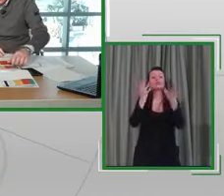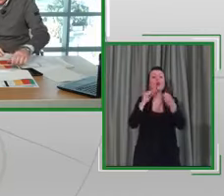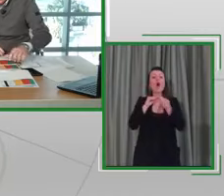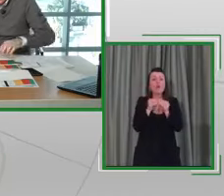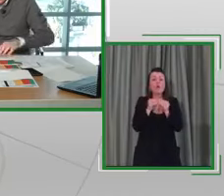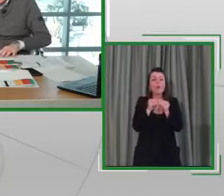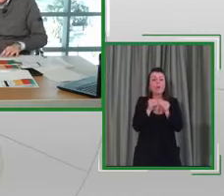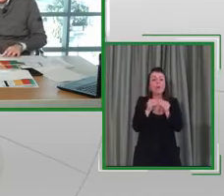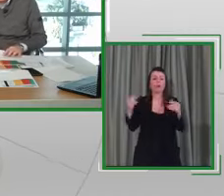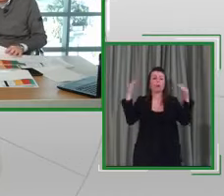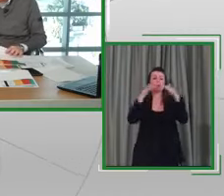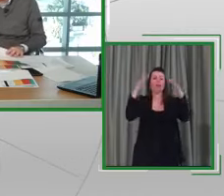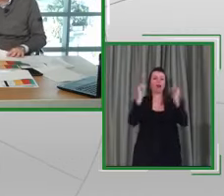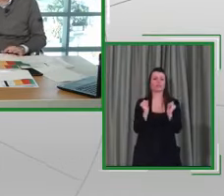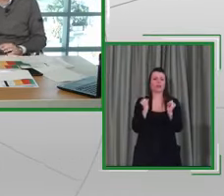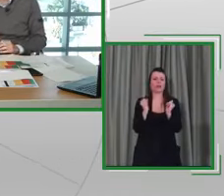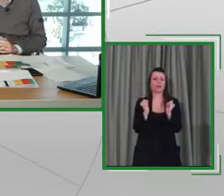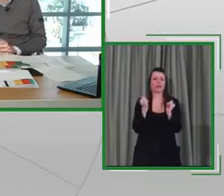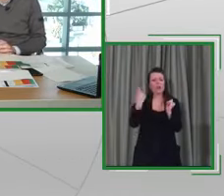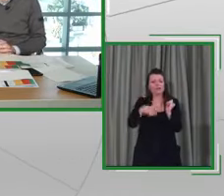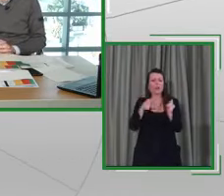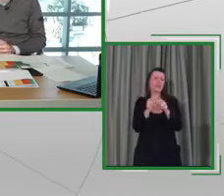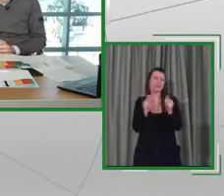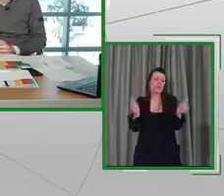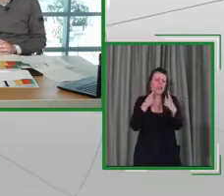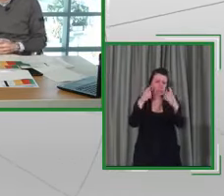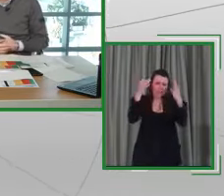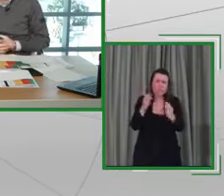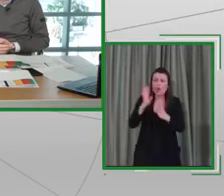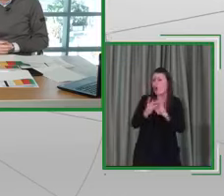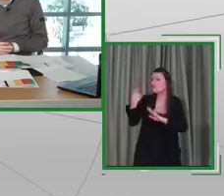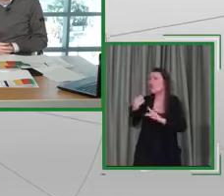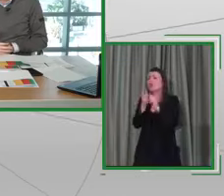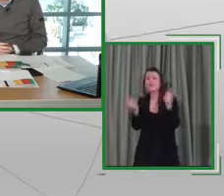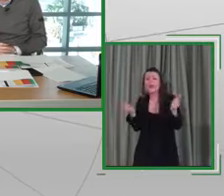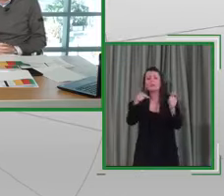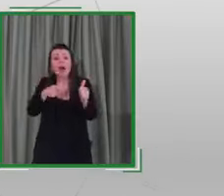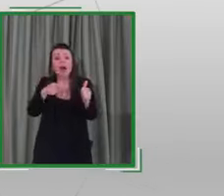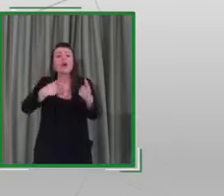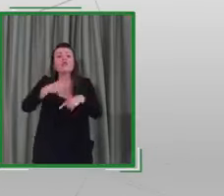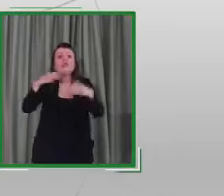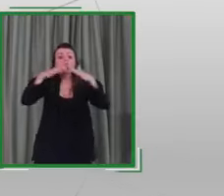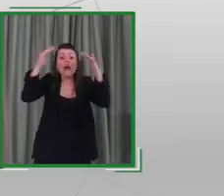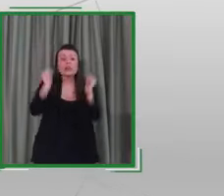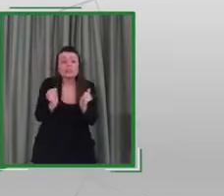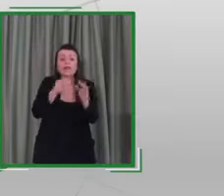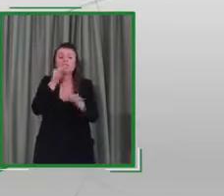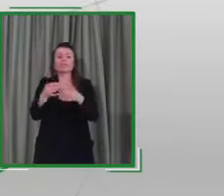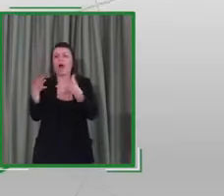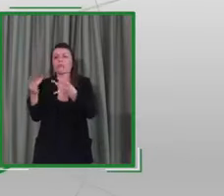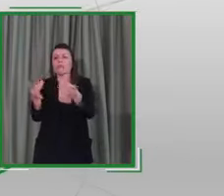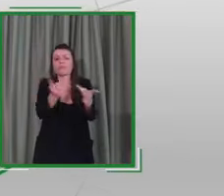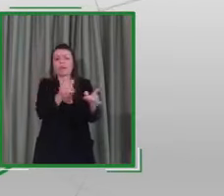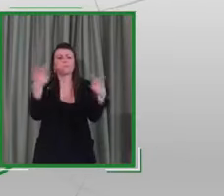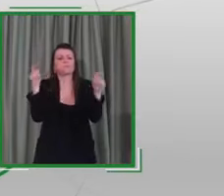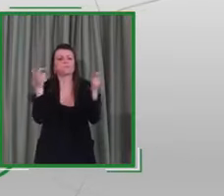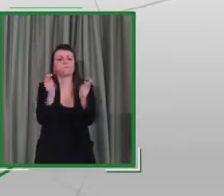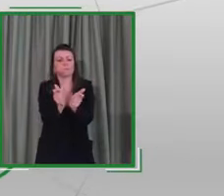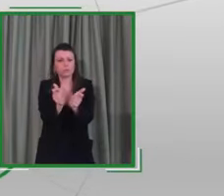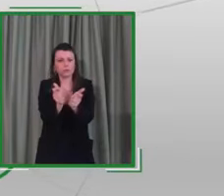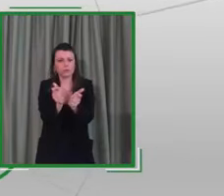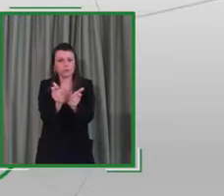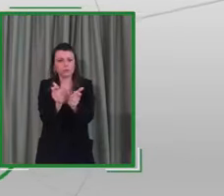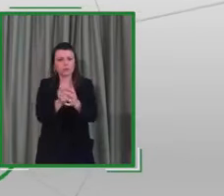diversa ma aiuterà moltissimo ad abbassare il tasso del contagio ma poi vediamo cosa sta succedendo in